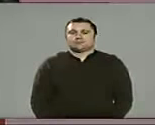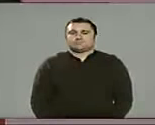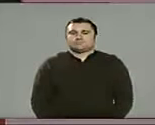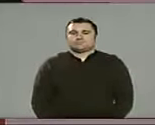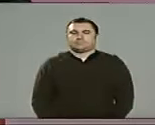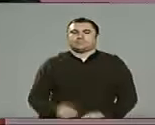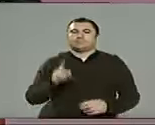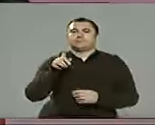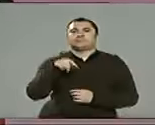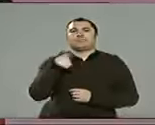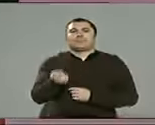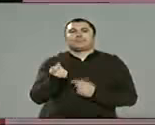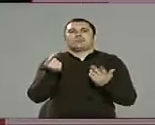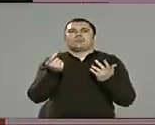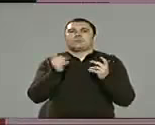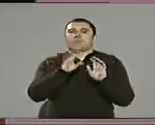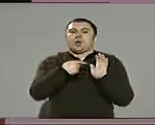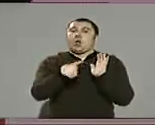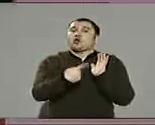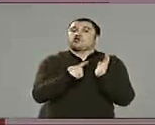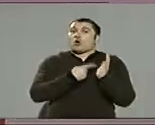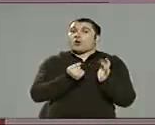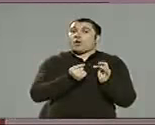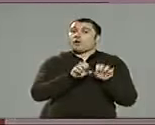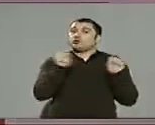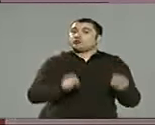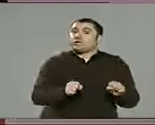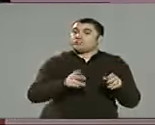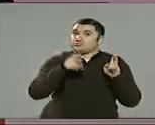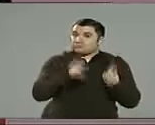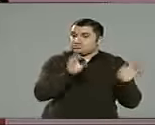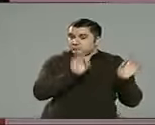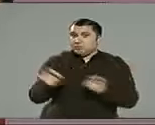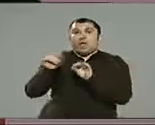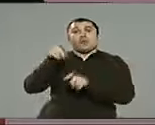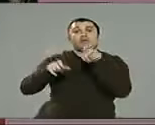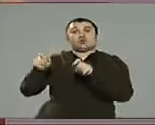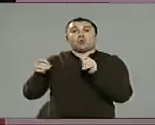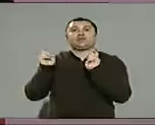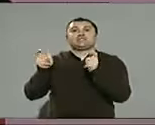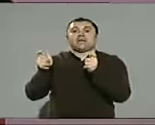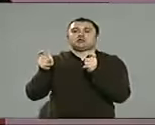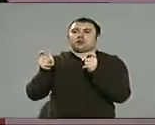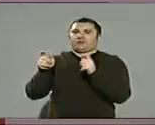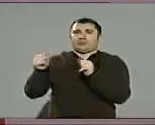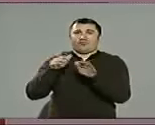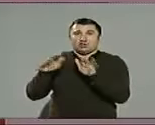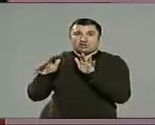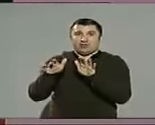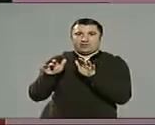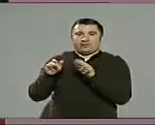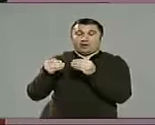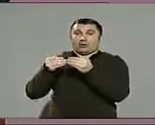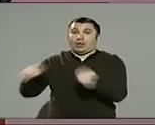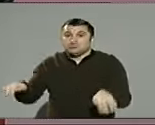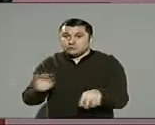Und es stimmt auch nicht, dass durch ein gerechteres Steuersystem Personengesellschaften der Wirtschaft an den Grenzen ihrer Existenzfähigkeit gebracht würden.